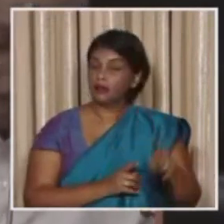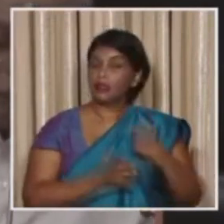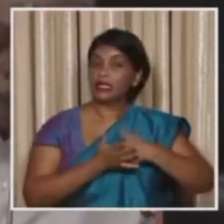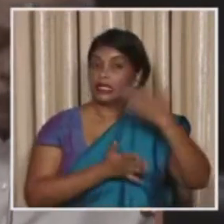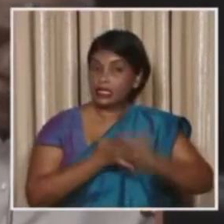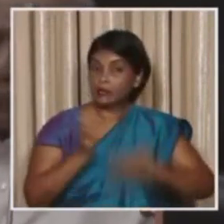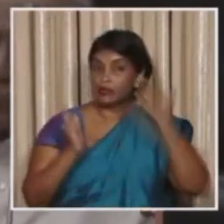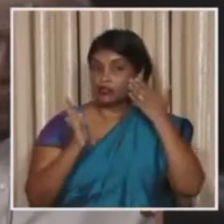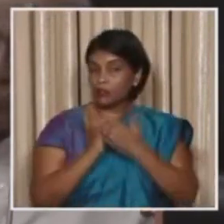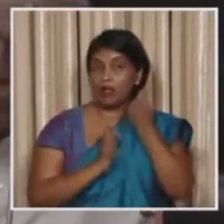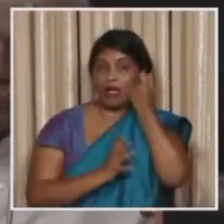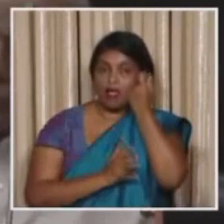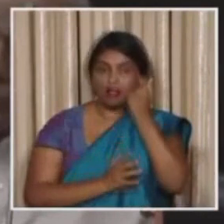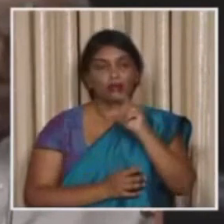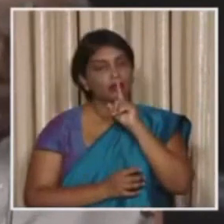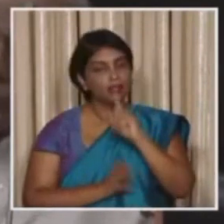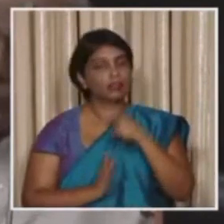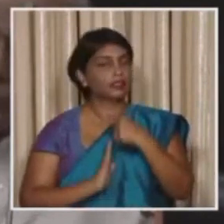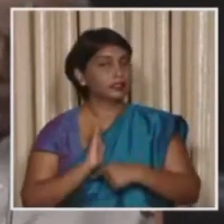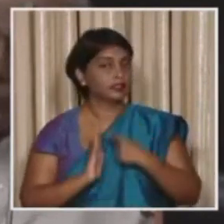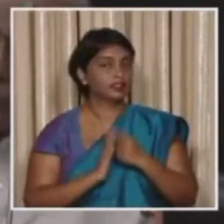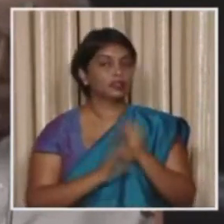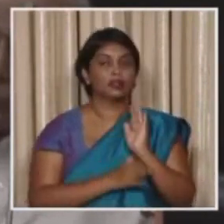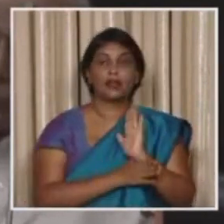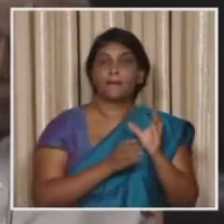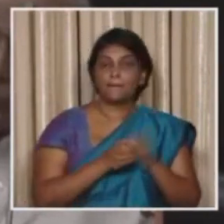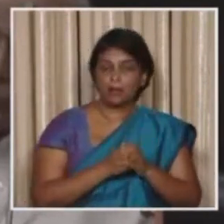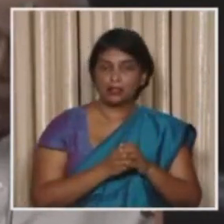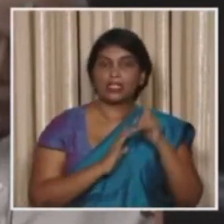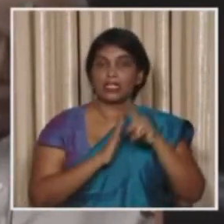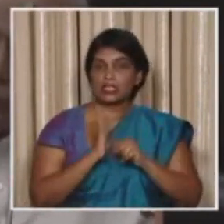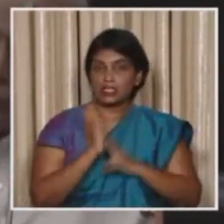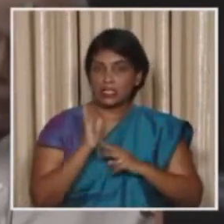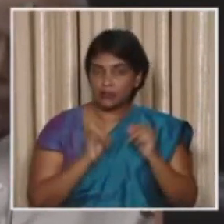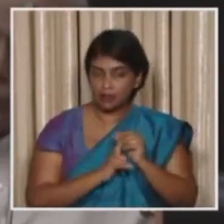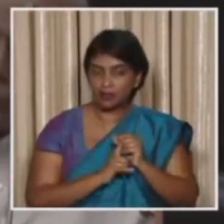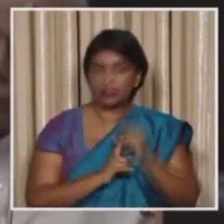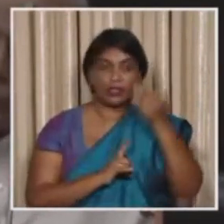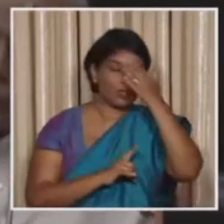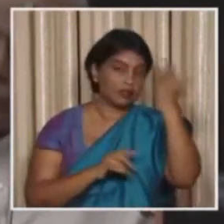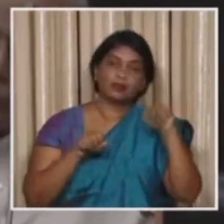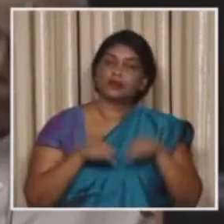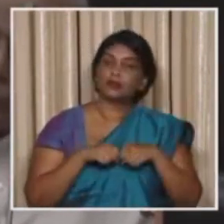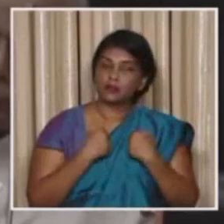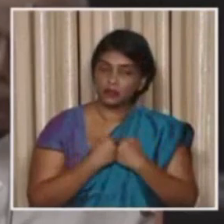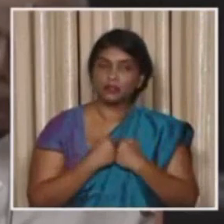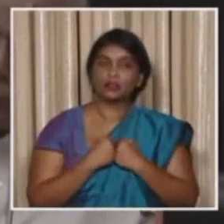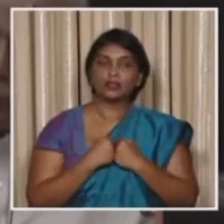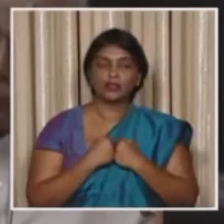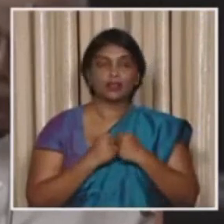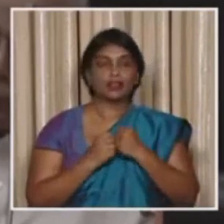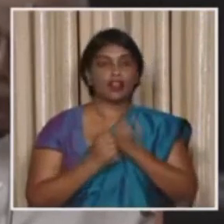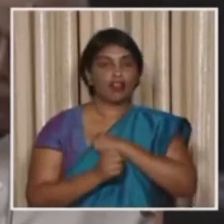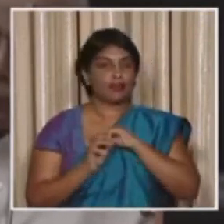වාර්තාව පිළිබඳ අදහස් දක්වමින් ශ්‍රී ලංකා නිදහස් පක්ෂය, ජනතා විමුක්ති පෙරමුණ, ද්‍රවිඩ එක්සත් විමුක්ති පෙරමුණ, ජාතික හේල